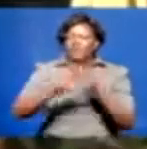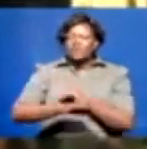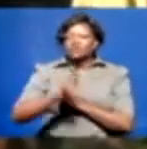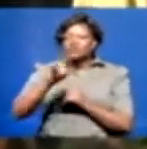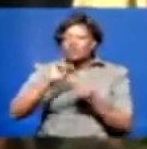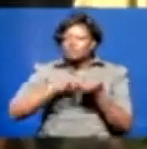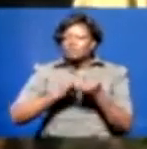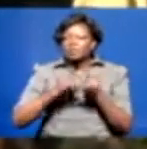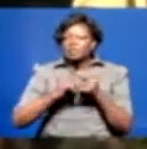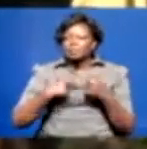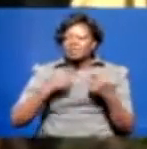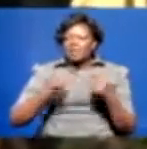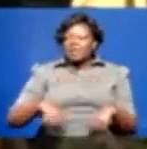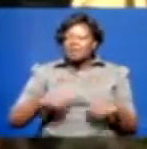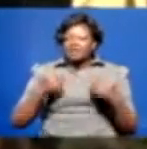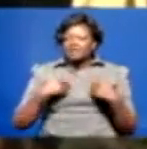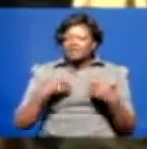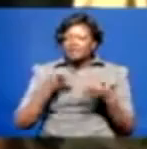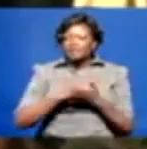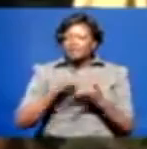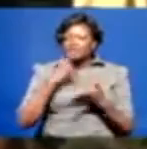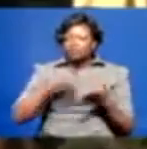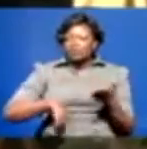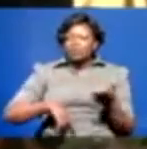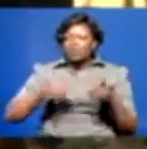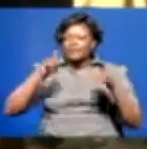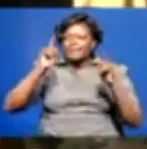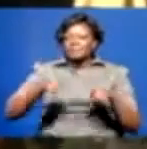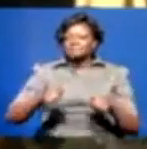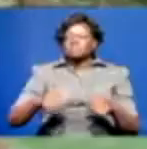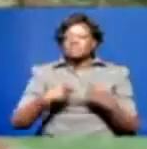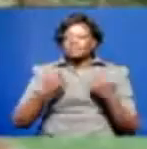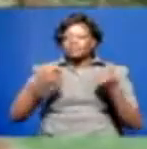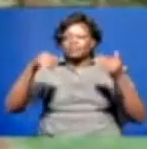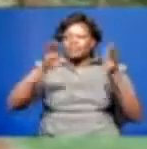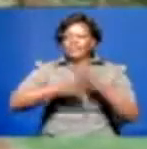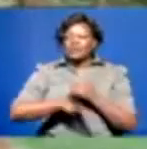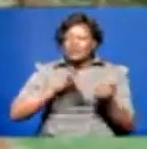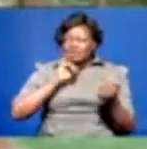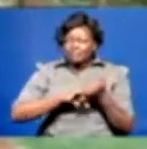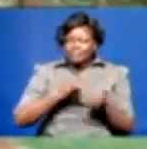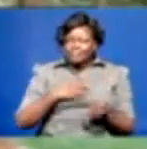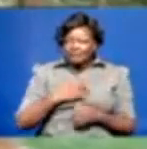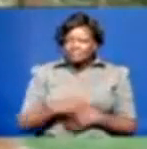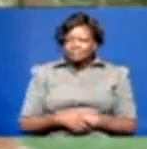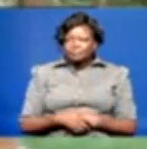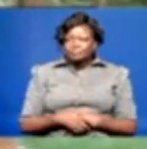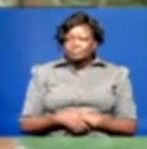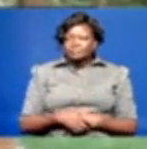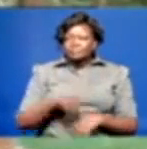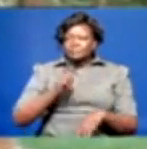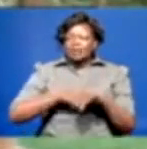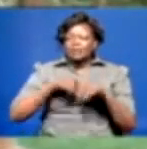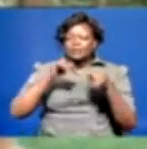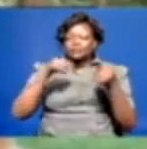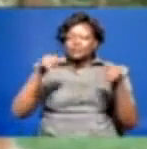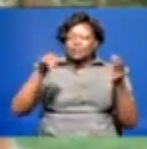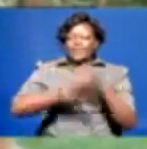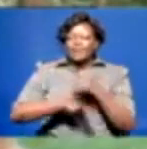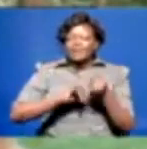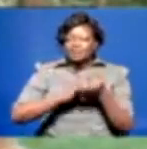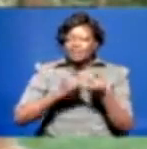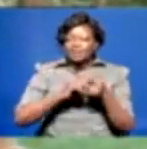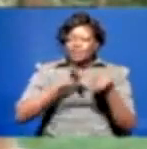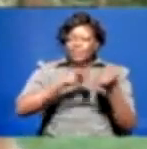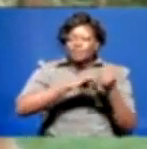Hiyo ndio ilifanya nikasema paka lazima nisike mzee yangu. Umezika mume na uolewe na mume